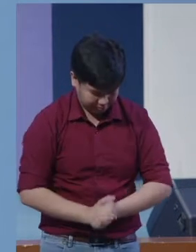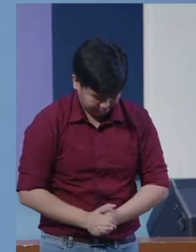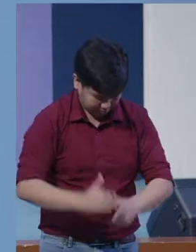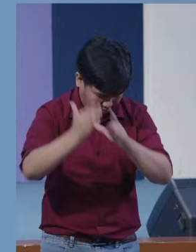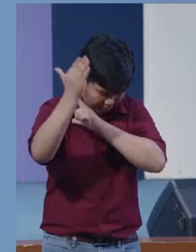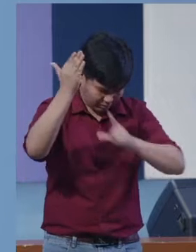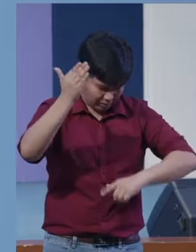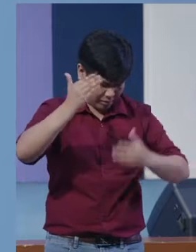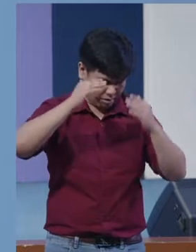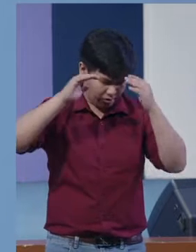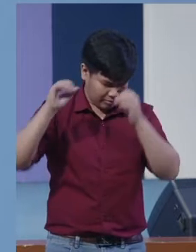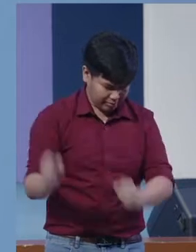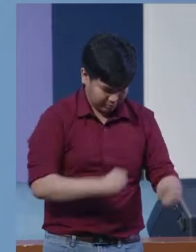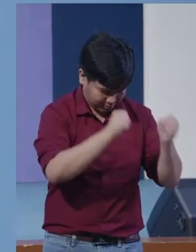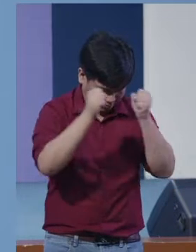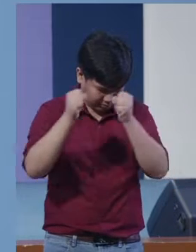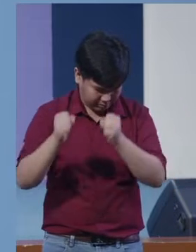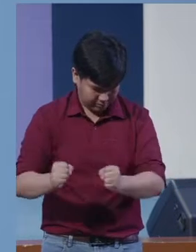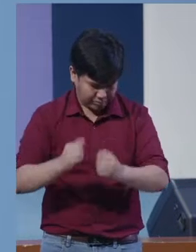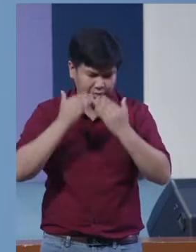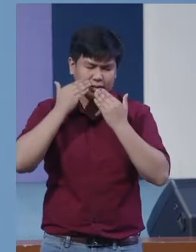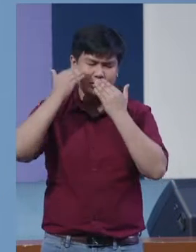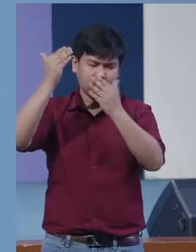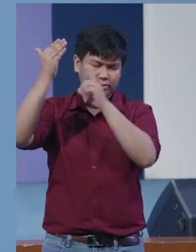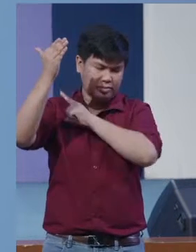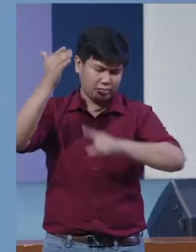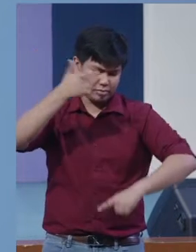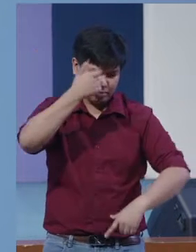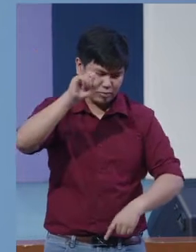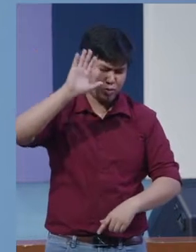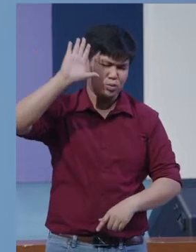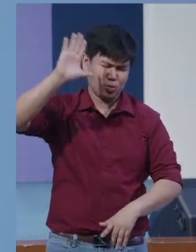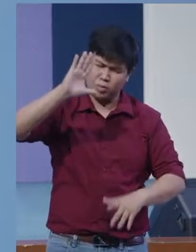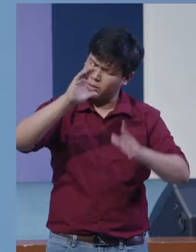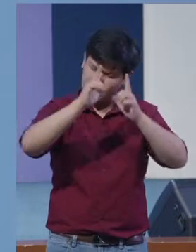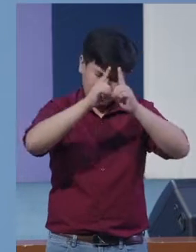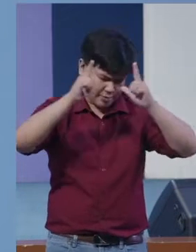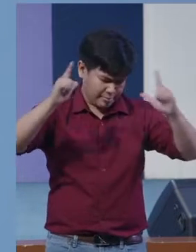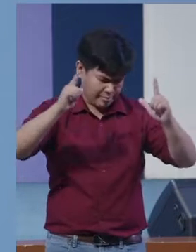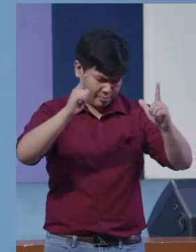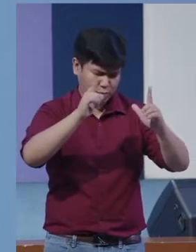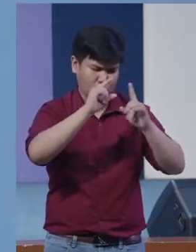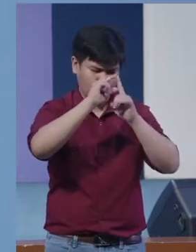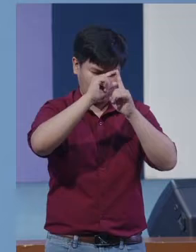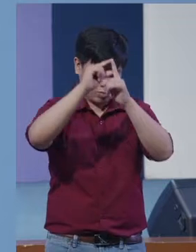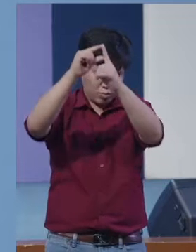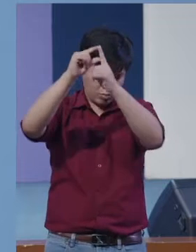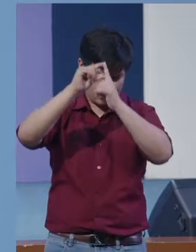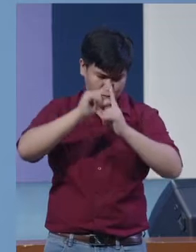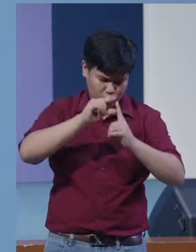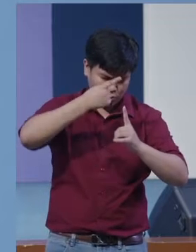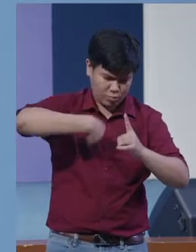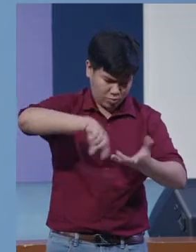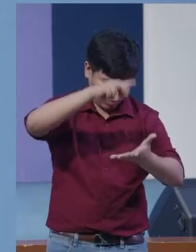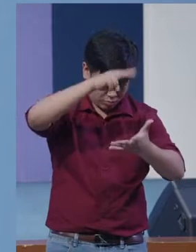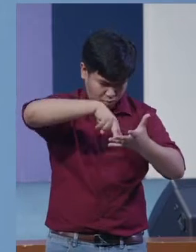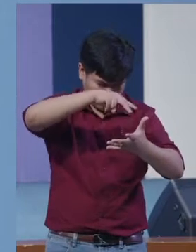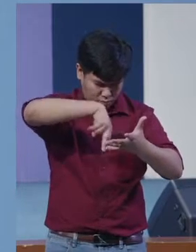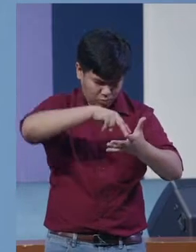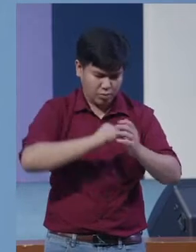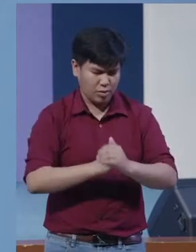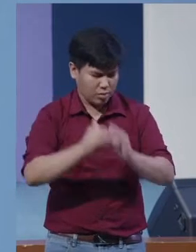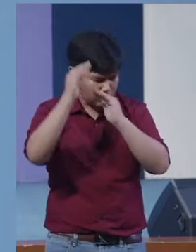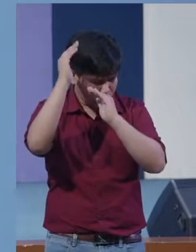Panginoong Diyos na makapangyarihan sa lahat, marami pong salamat sa iyong dakilang salita na aming binasa. Nawa Panginoon sa